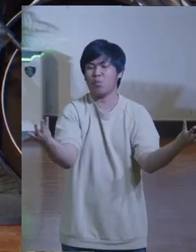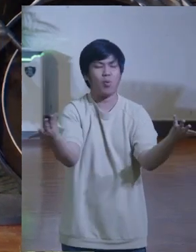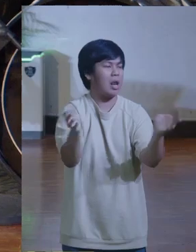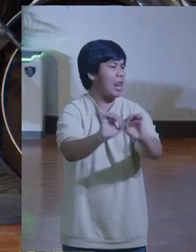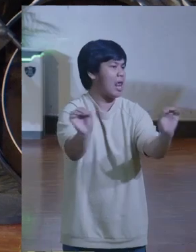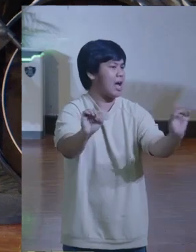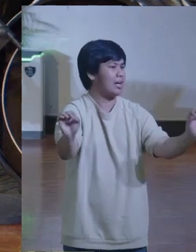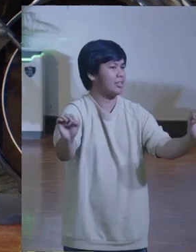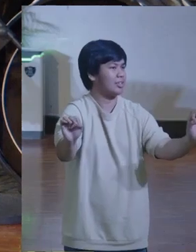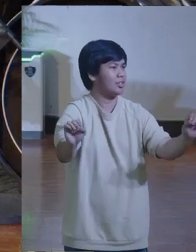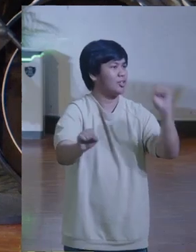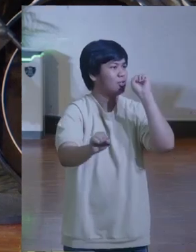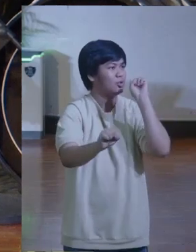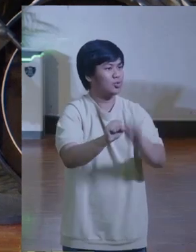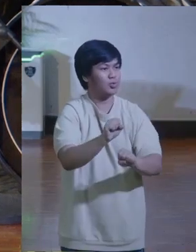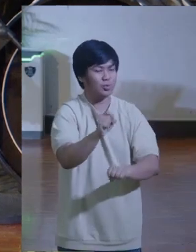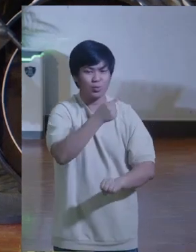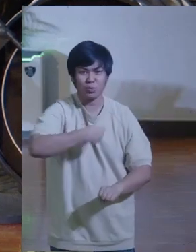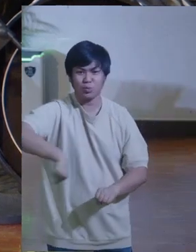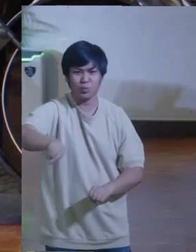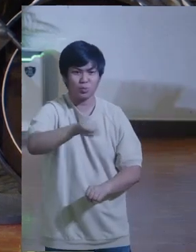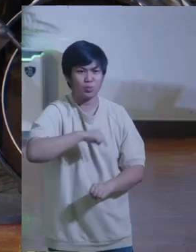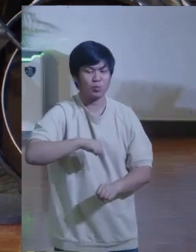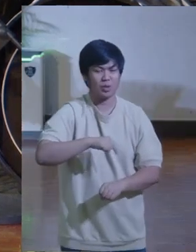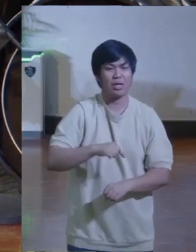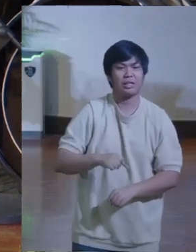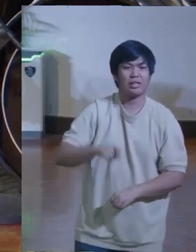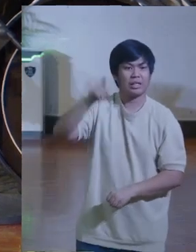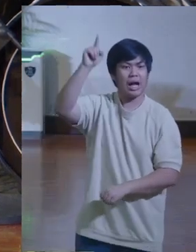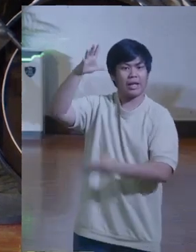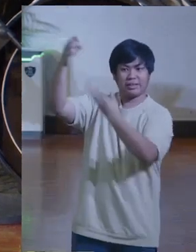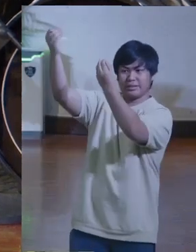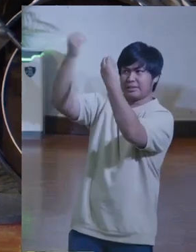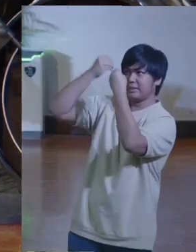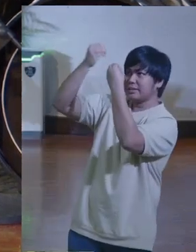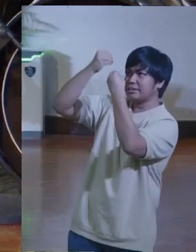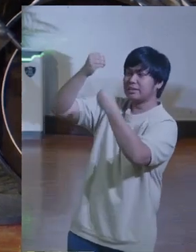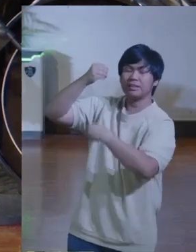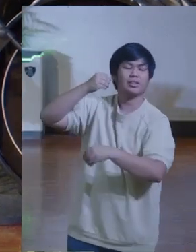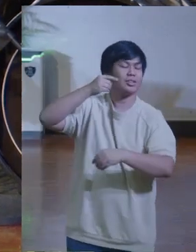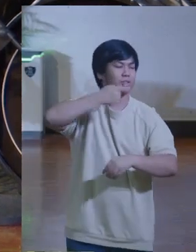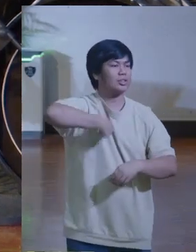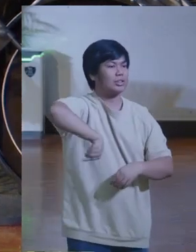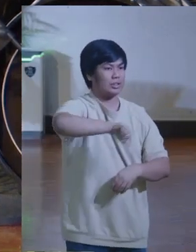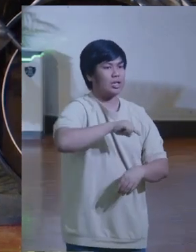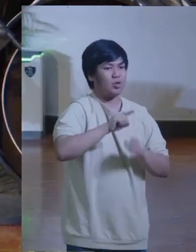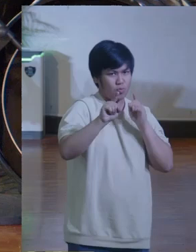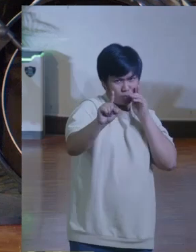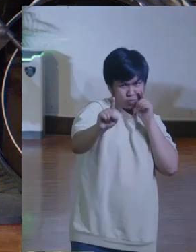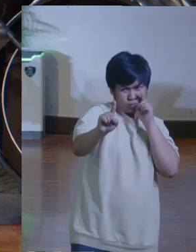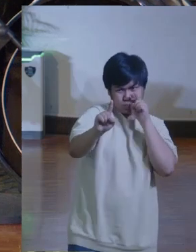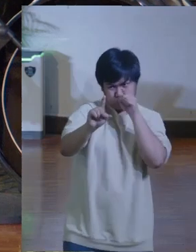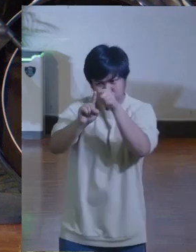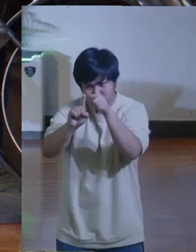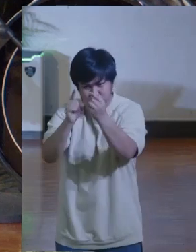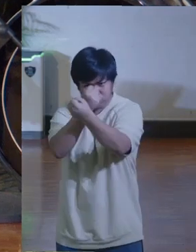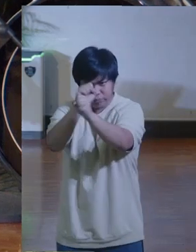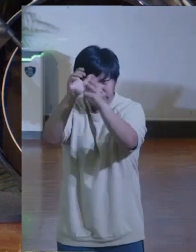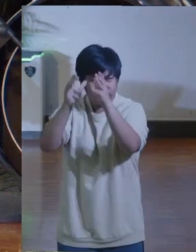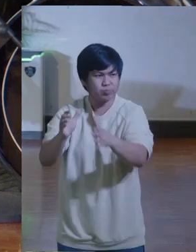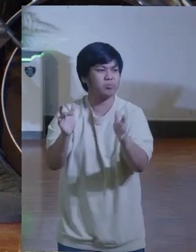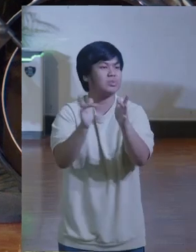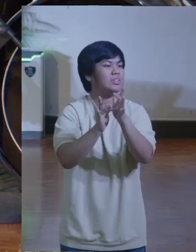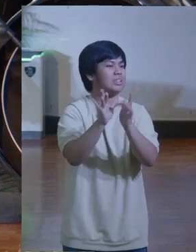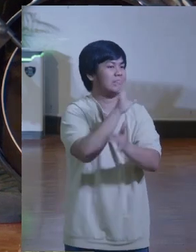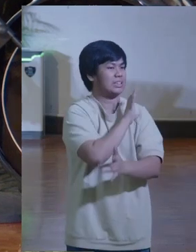sa ating mga puso ay upang ituro tayo sa ating tagapagligtas. Meron pa